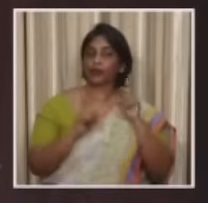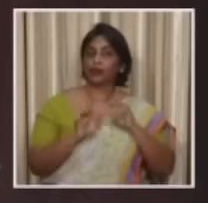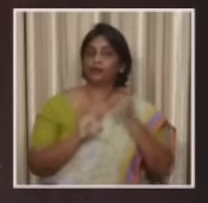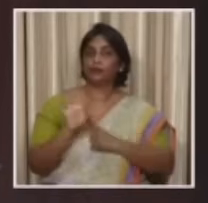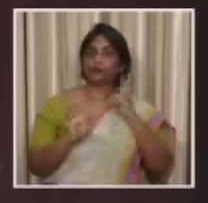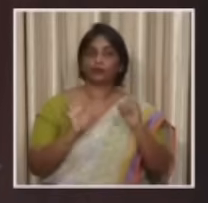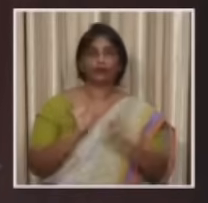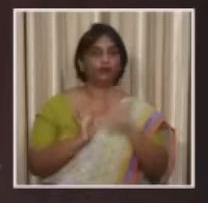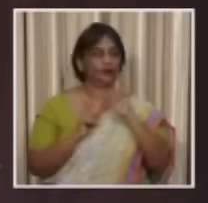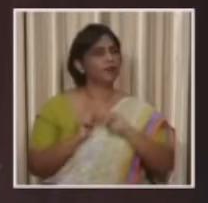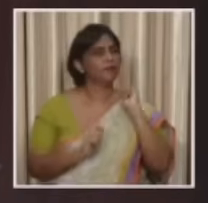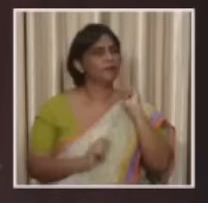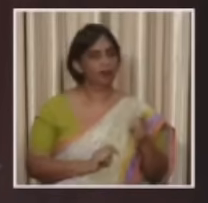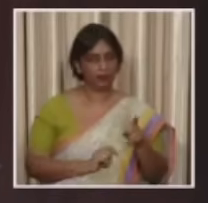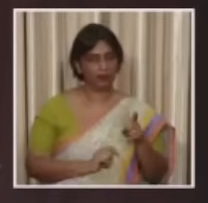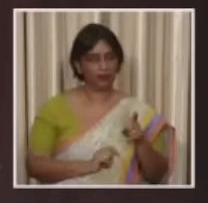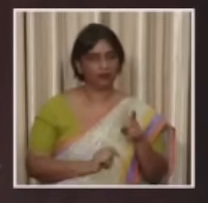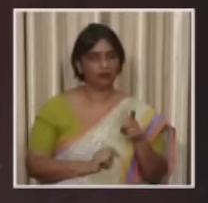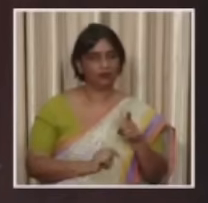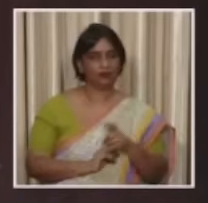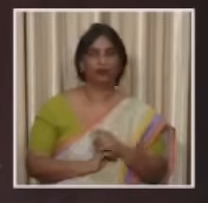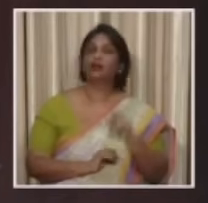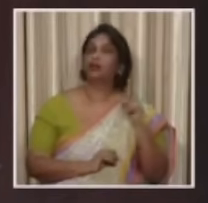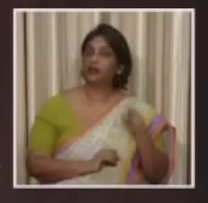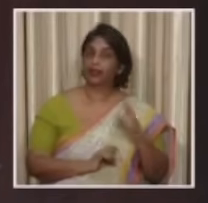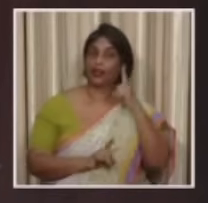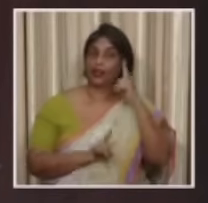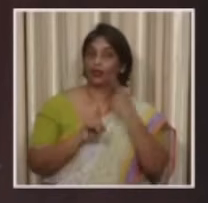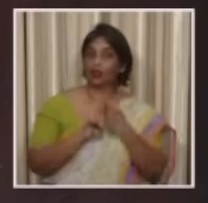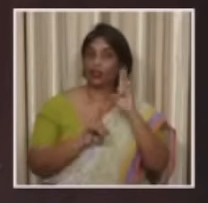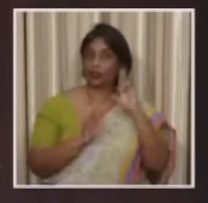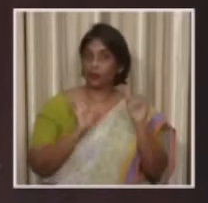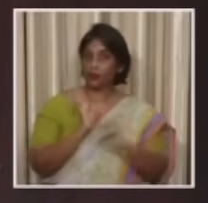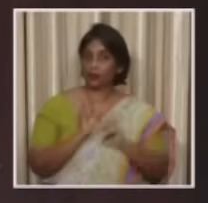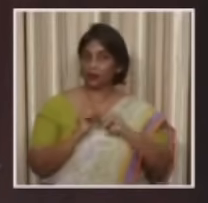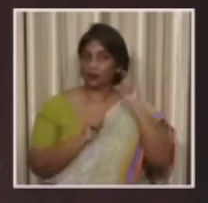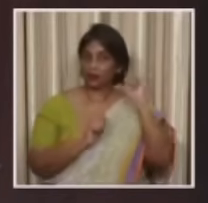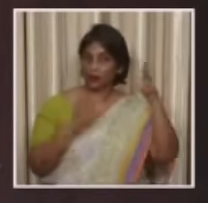අවුරුද්දට 1,05,000,000 ගෙවන්න ඕනේ. ඒ 1,25,00,000 ගෙවලා ඉවර වෙලා